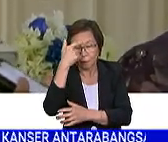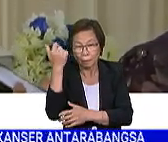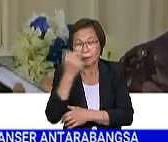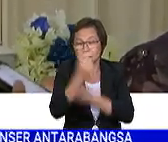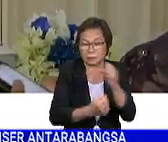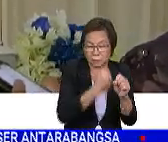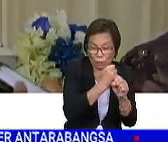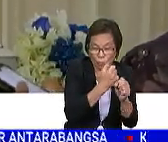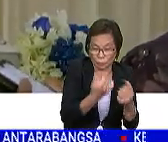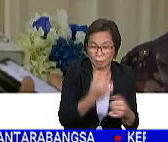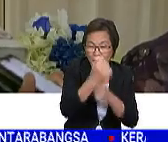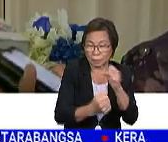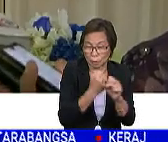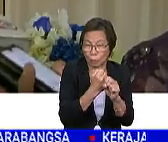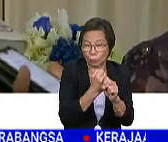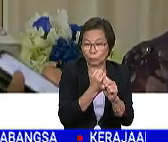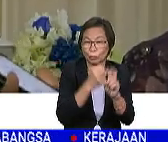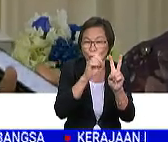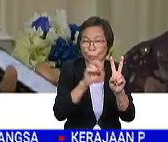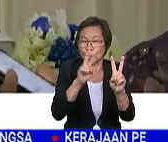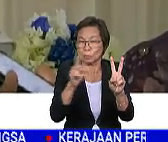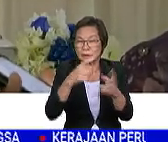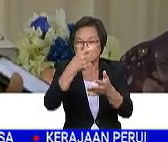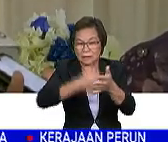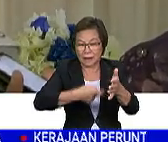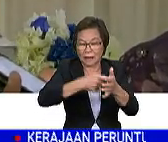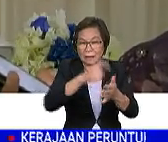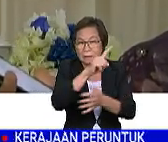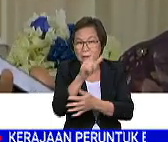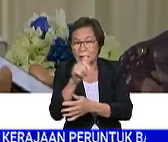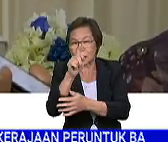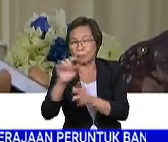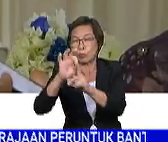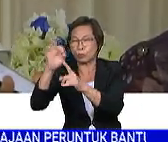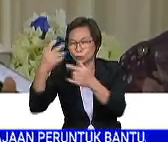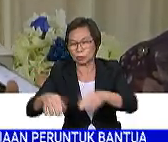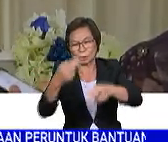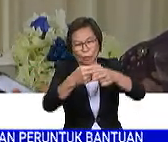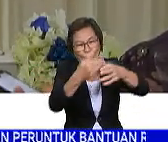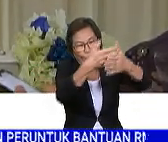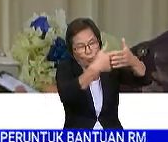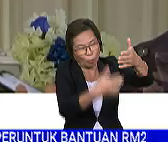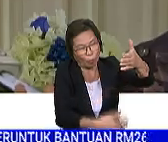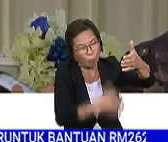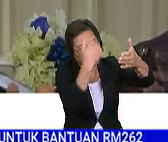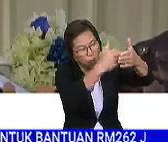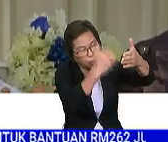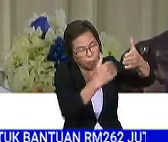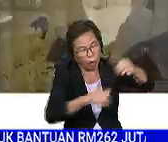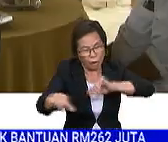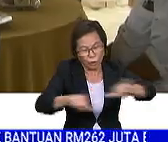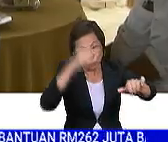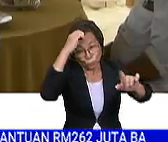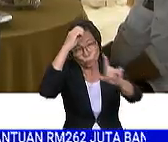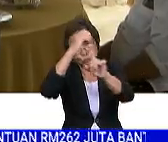tahun ini Zakat Pulau Pinang telah pun menyenaraikan beberapa aktiviti lah untuk tujuan